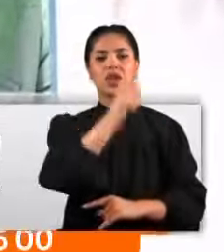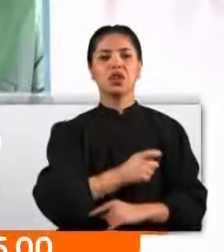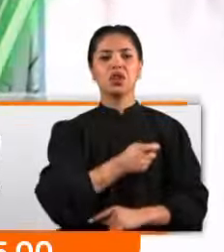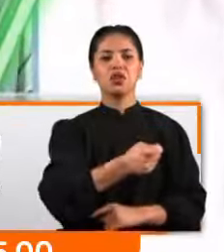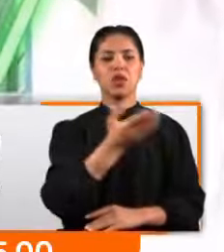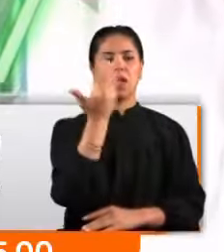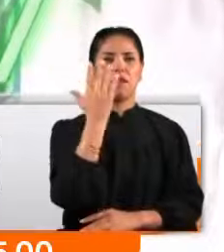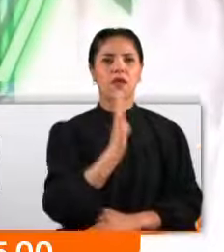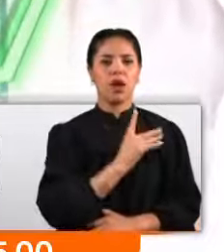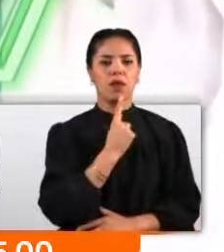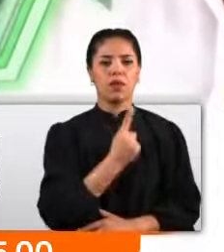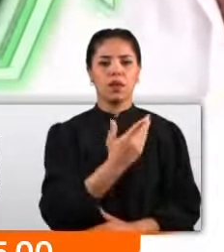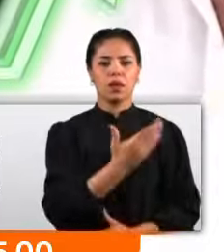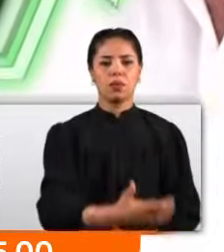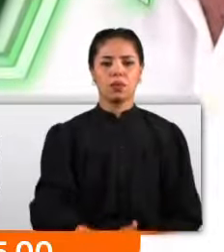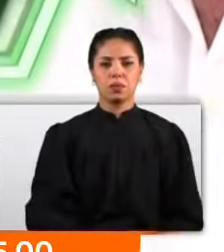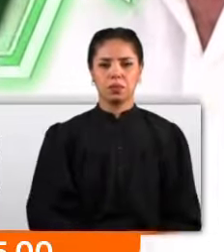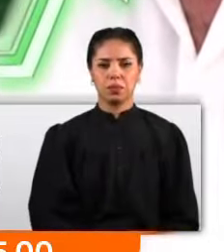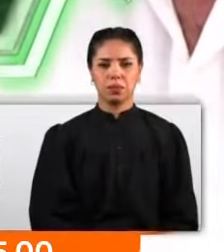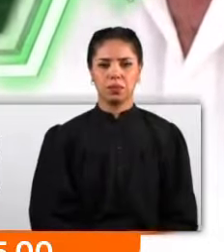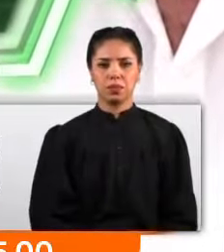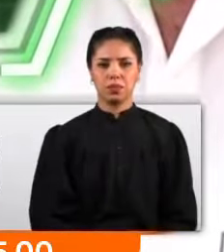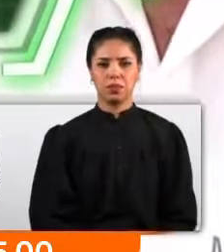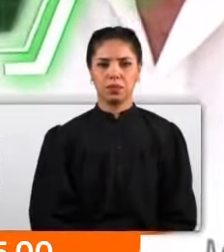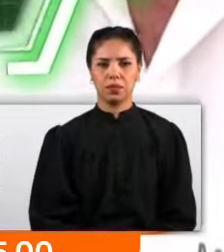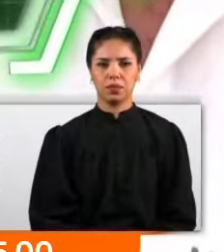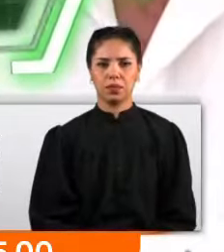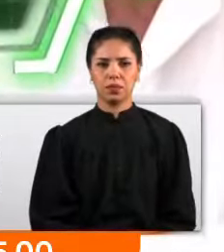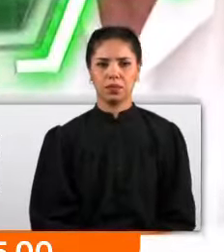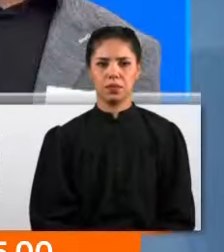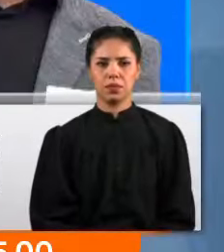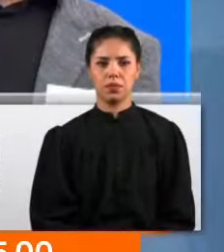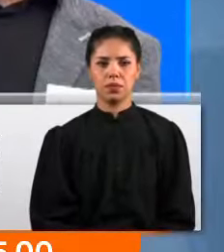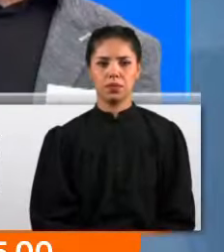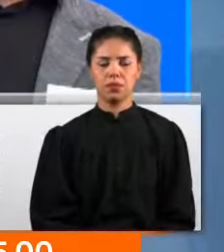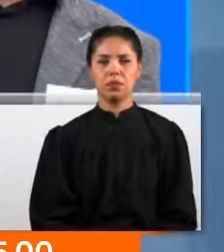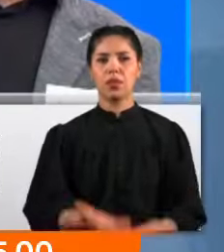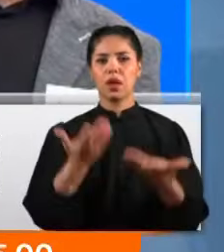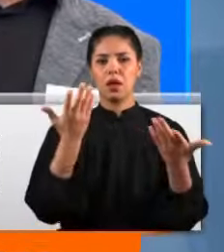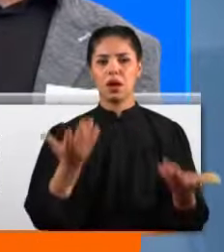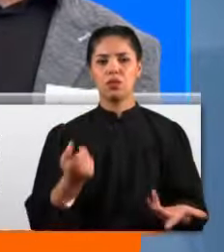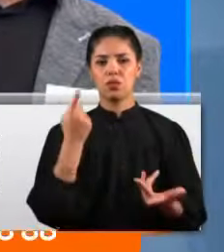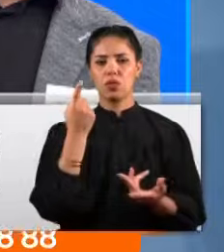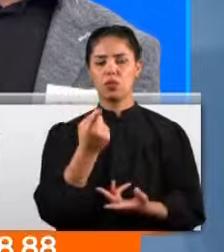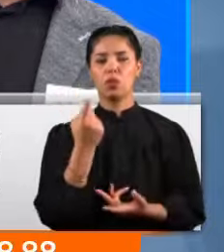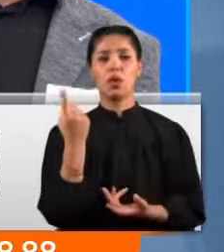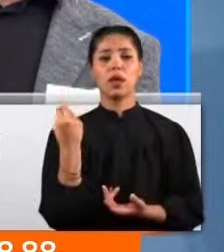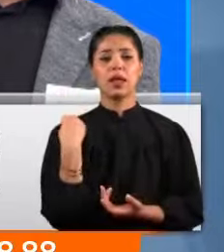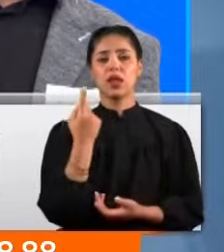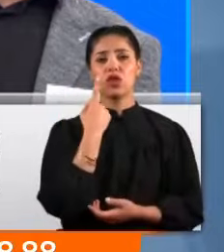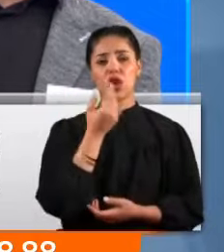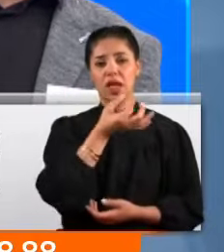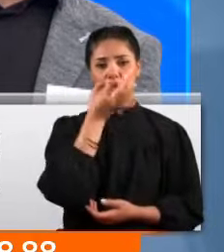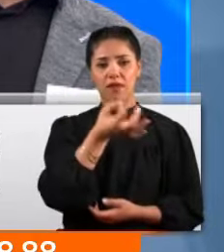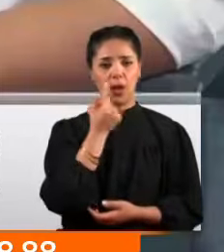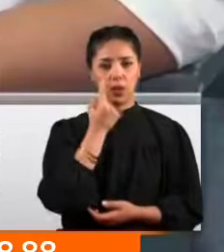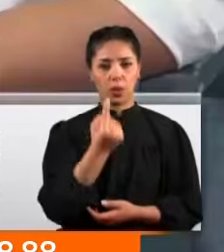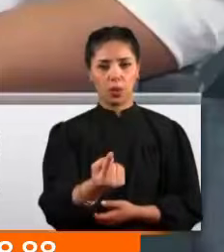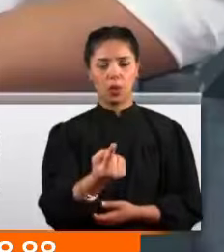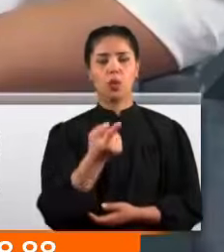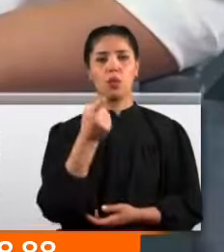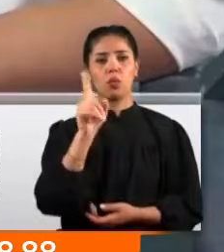adamı bıçaklamış, öldürmüş, et makinesinde çekmişler, lavaboya akıtmışlar. Ancak ortaya çıkan yeni tanık ifadelerine göre